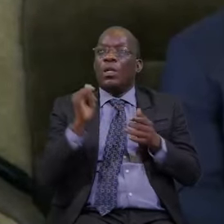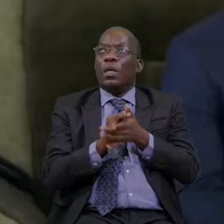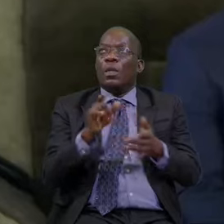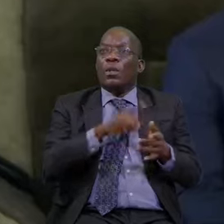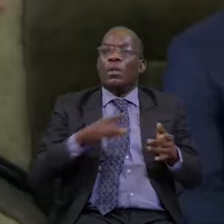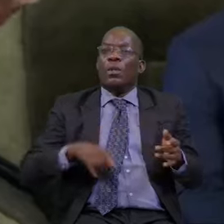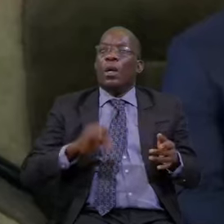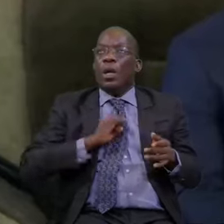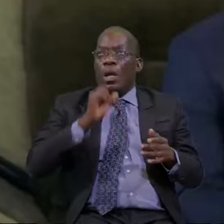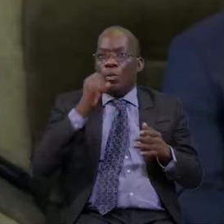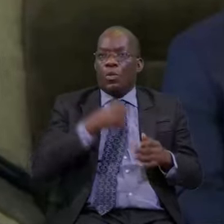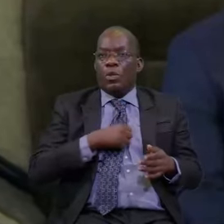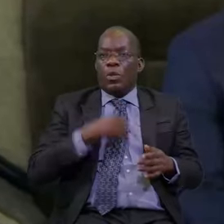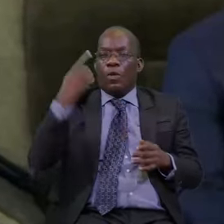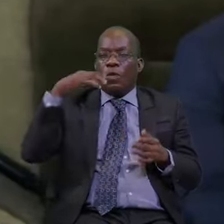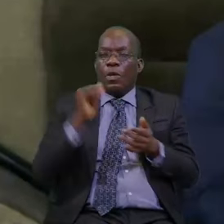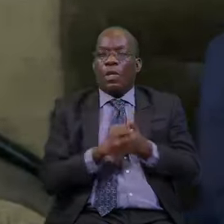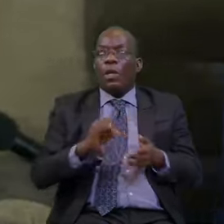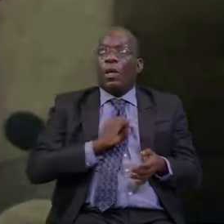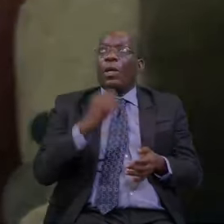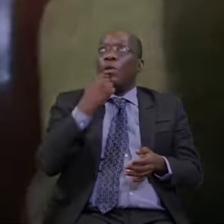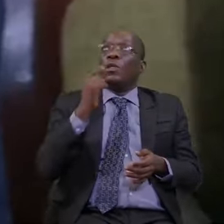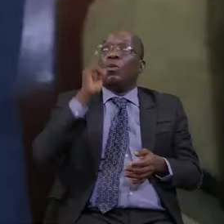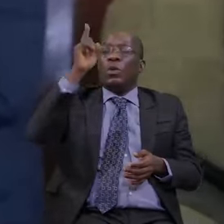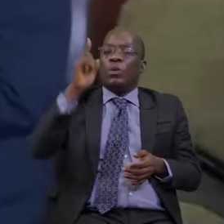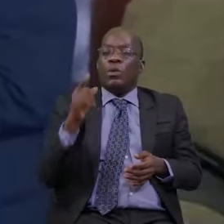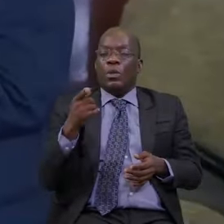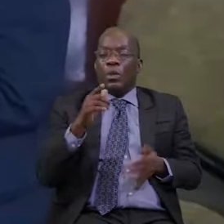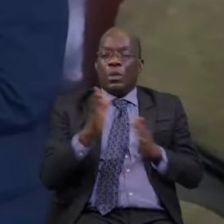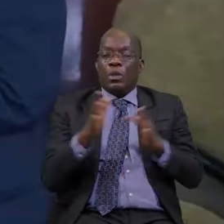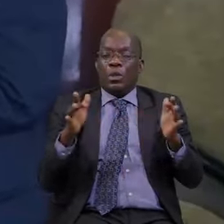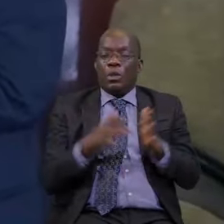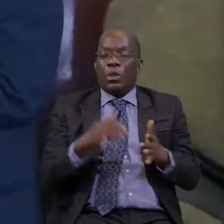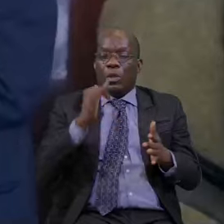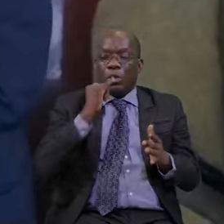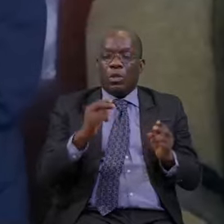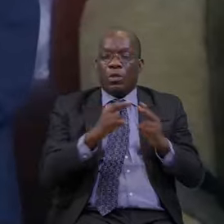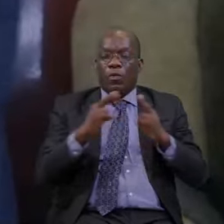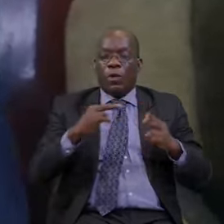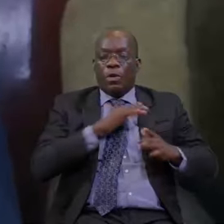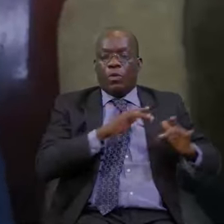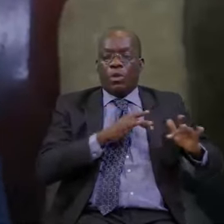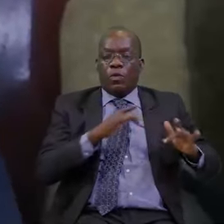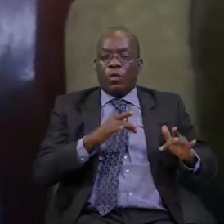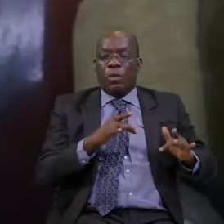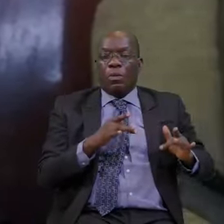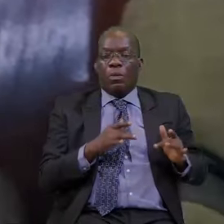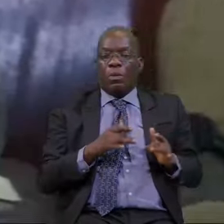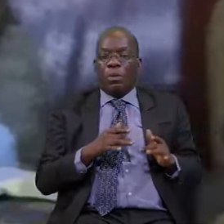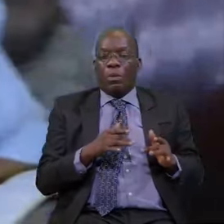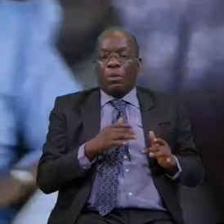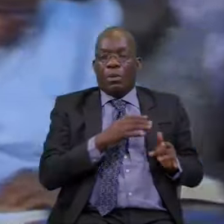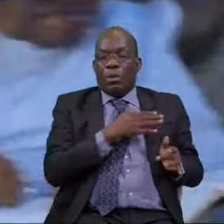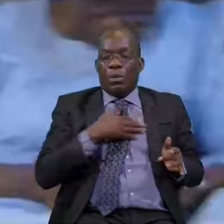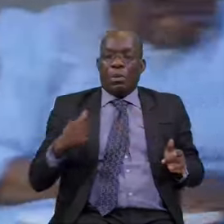désolé. Vraiment, j'étais déçu. Et Jésus est très magnanime, il est très généreux